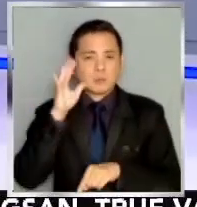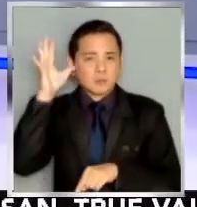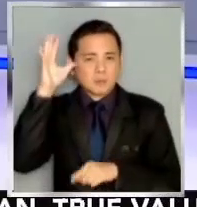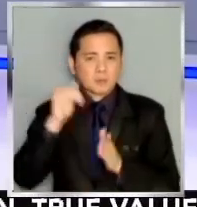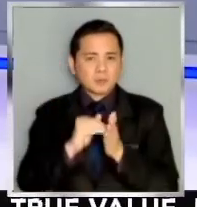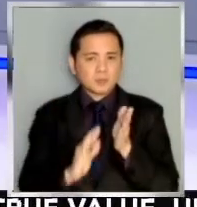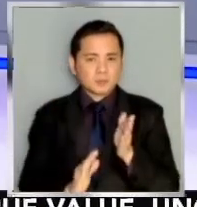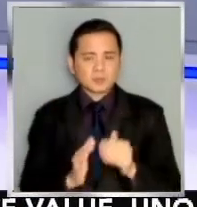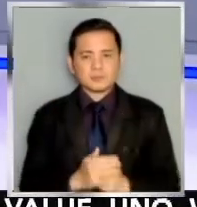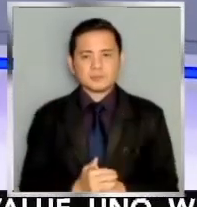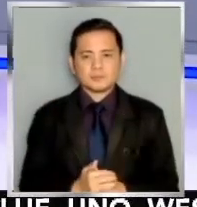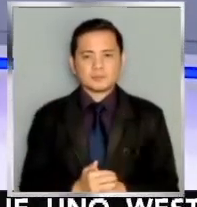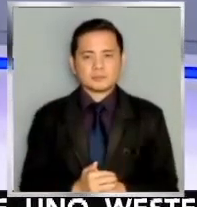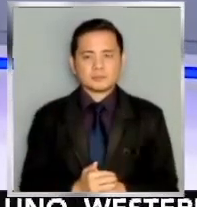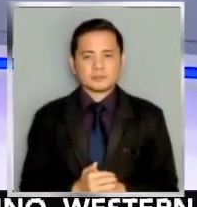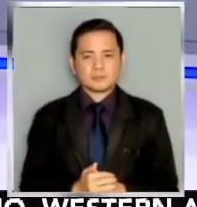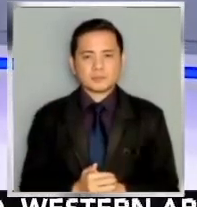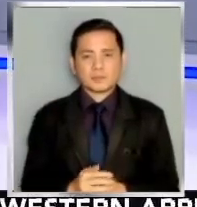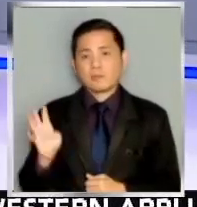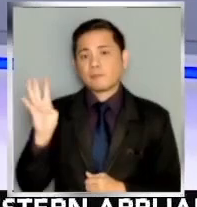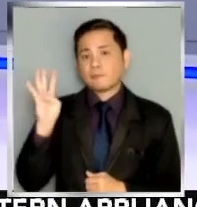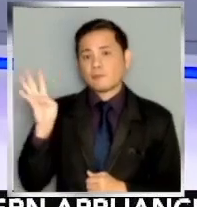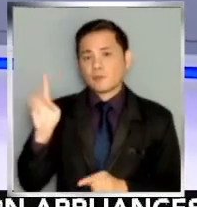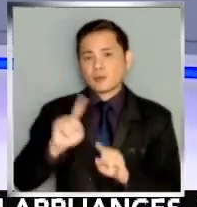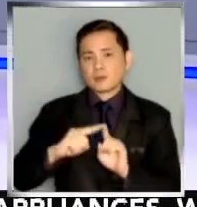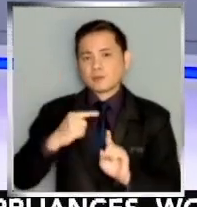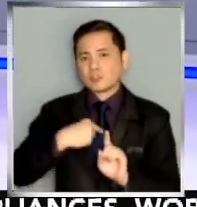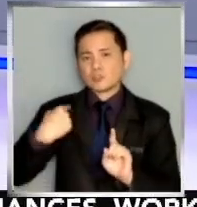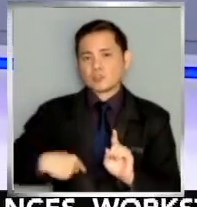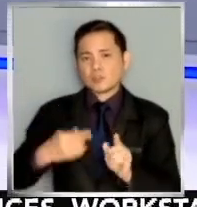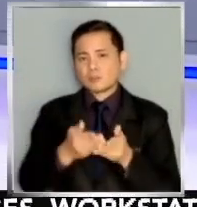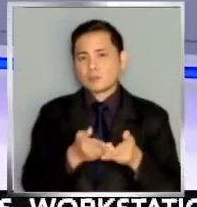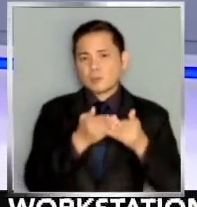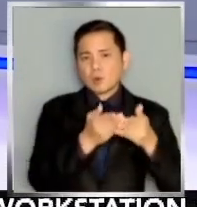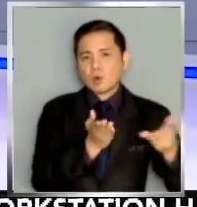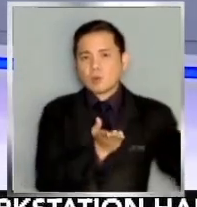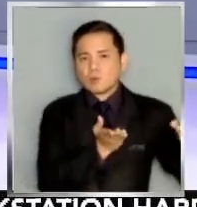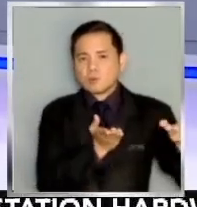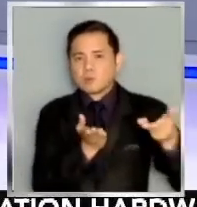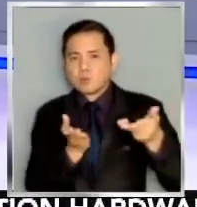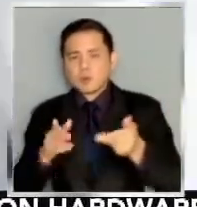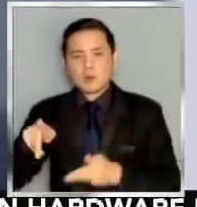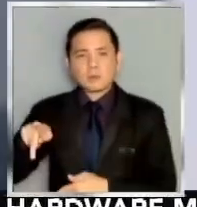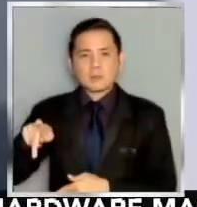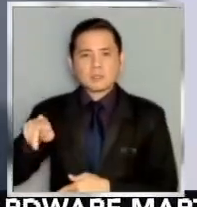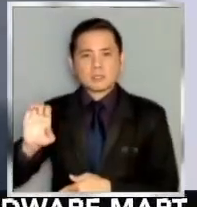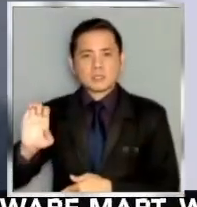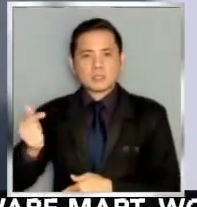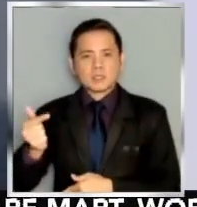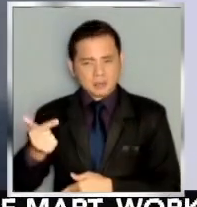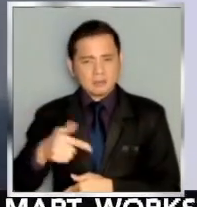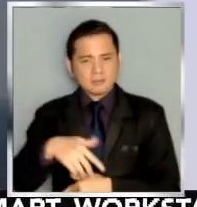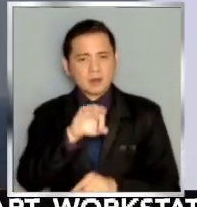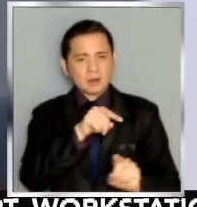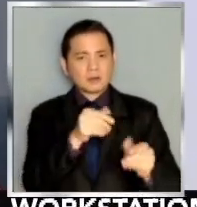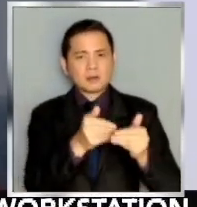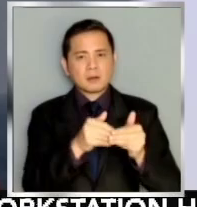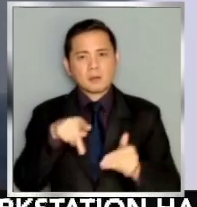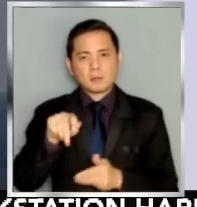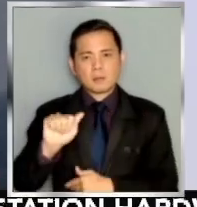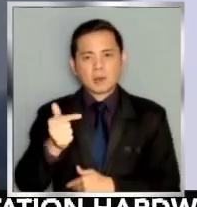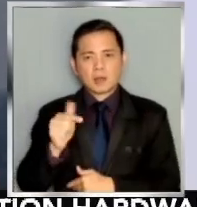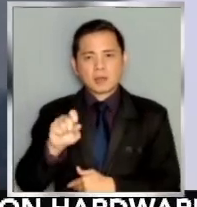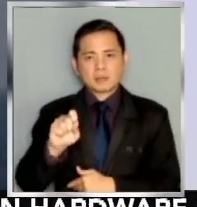Mahigit 40 barko ng China ang nakita ng Philippine Coast Guard malapit sa Pag-asa Island. Ayon sa ating Coast Guard na nakaistasyon